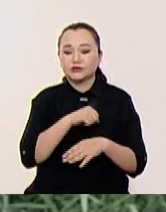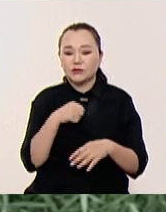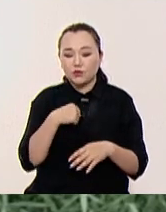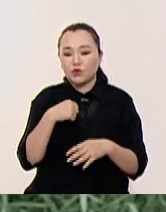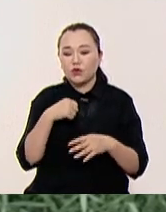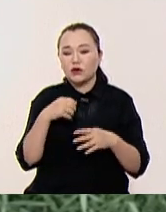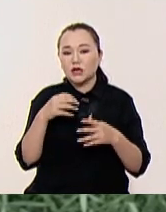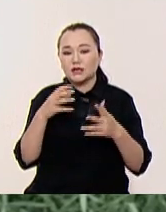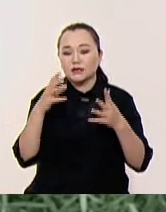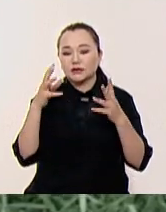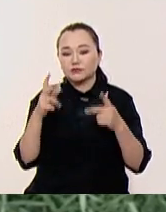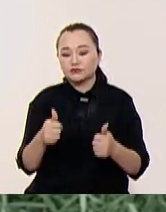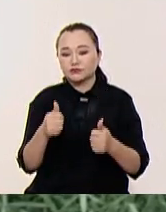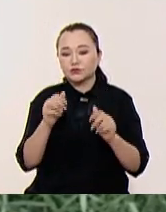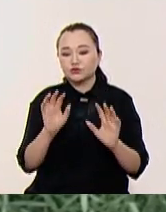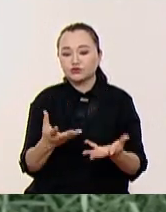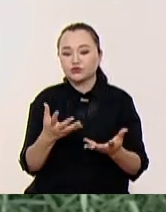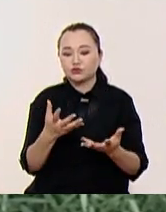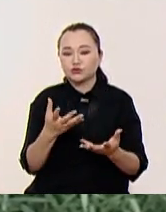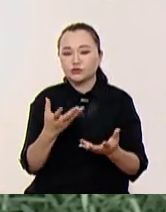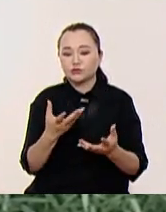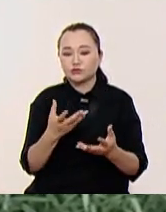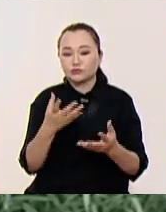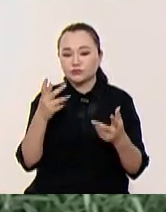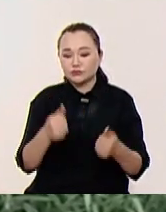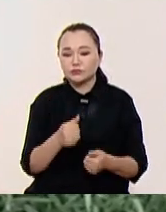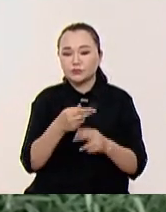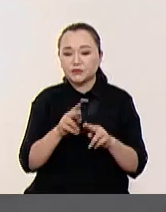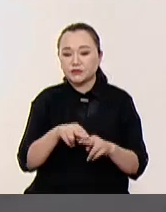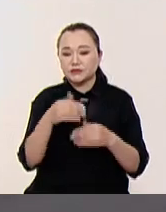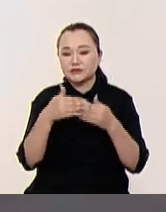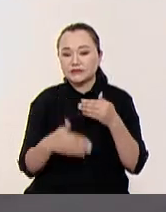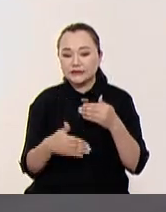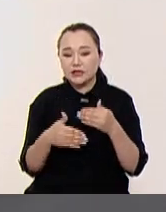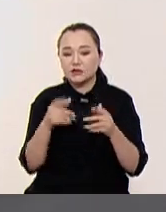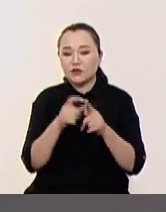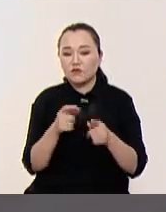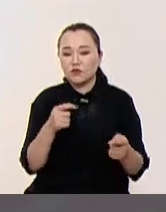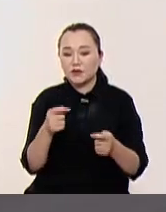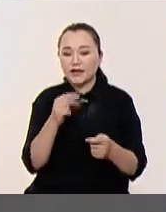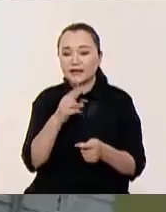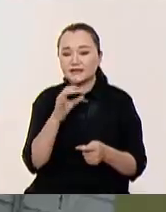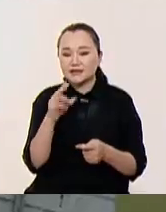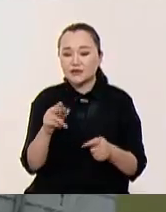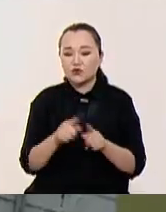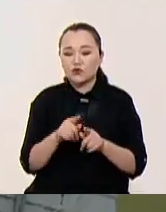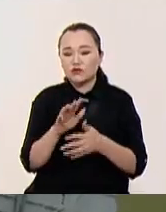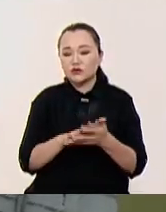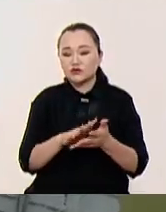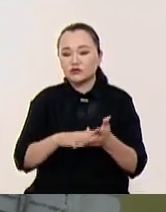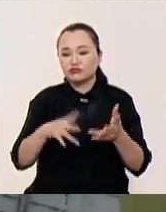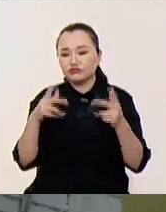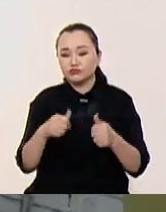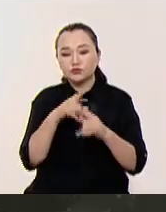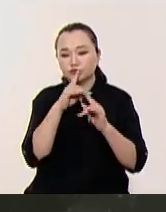самопроизвольно произошло падение этой стены. По словам управляющего КСК, угрозы дальнейшего обрушения